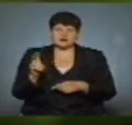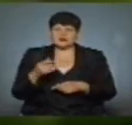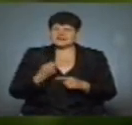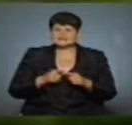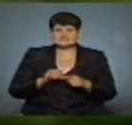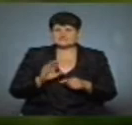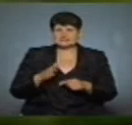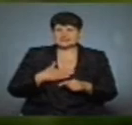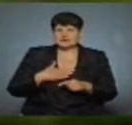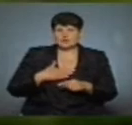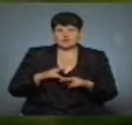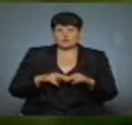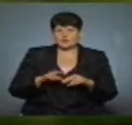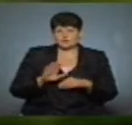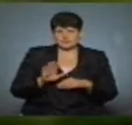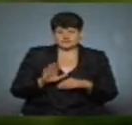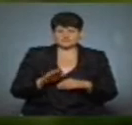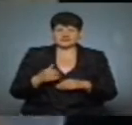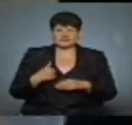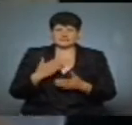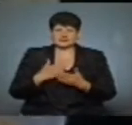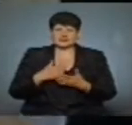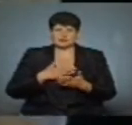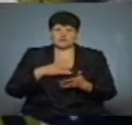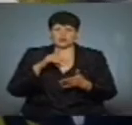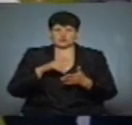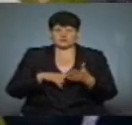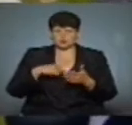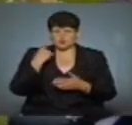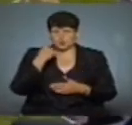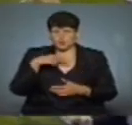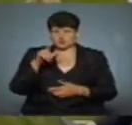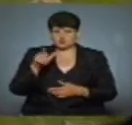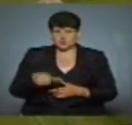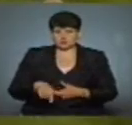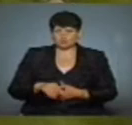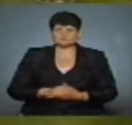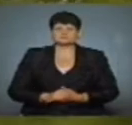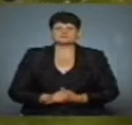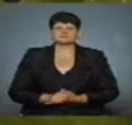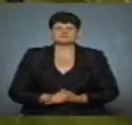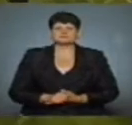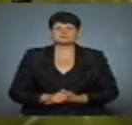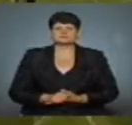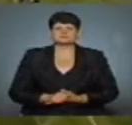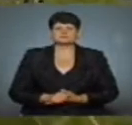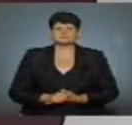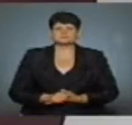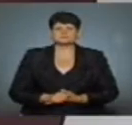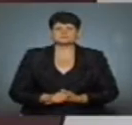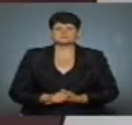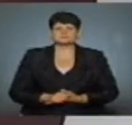кумом, пан Єрмак є моєю довіреною особою. Діана Ярошенко, Оксана Галіяш, новини на Суспільному,